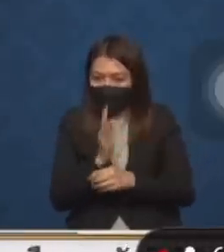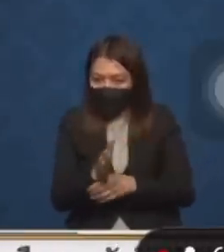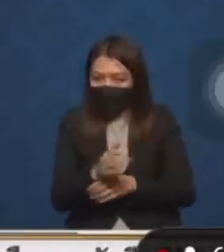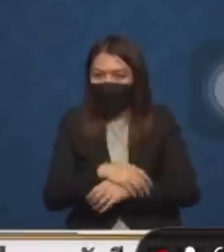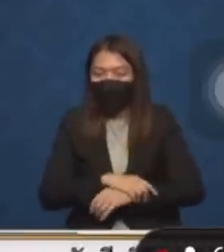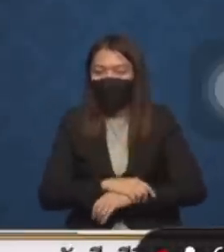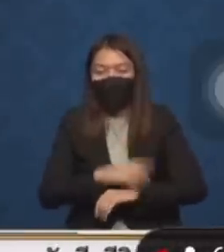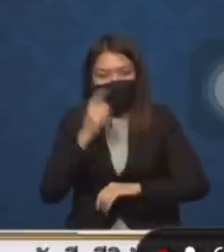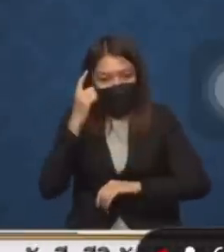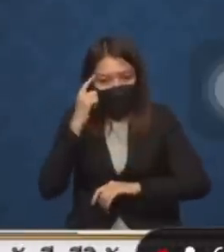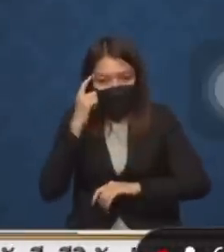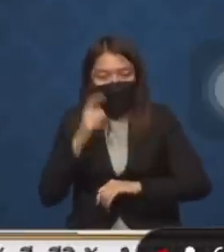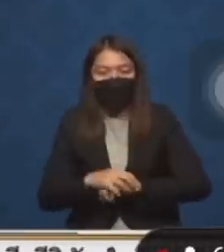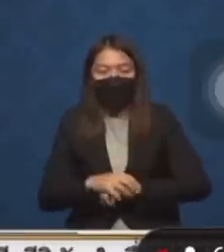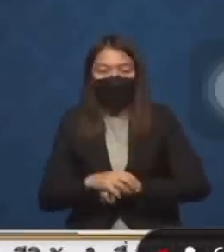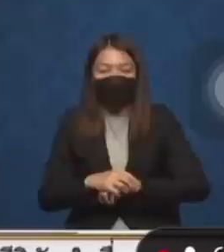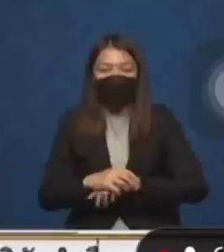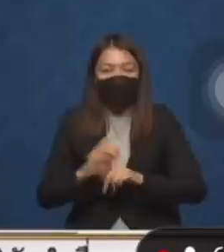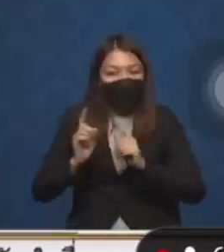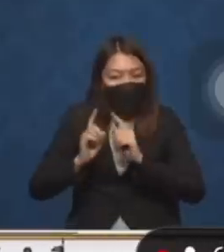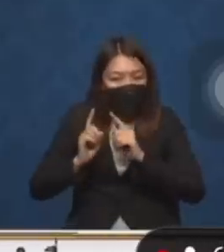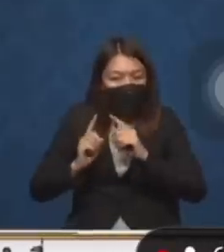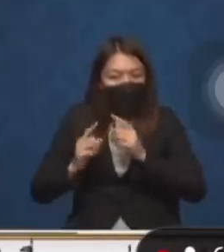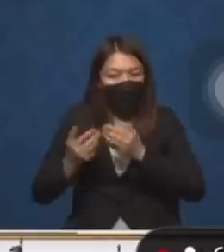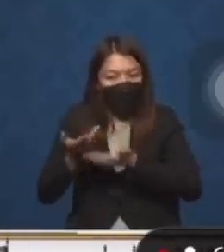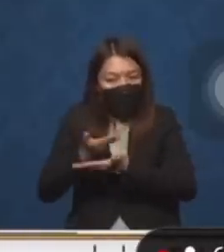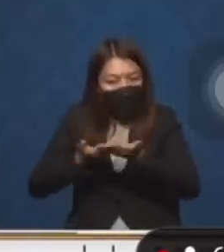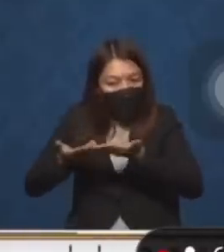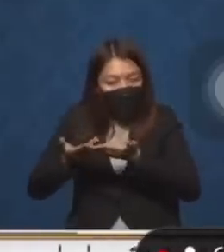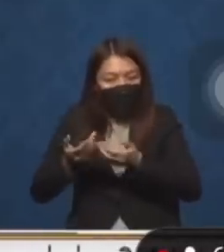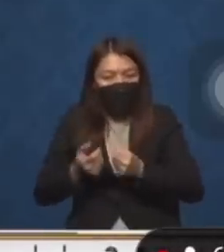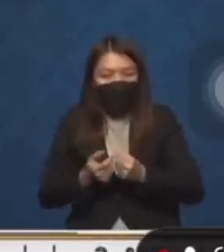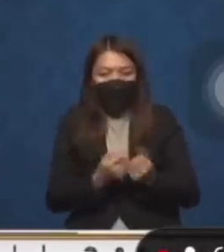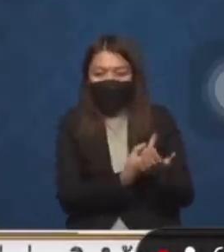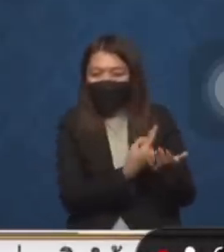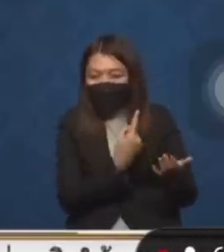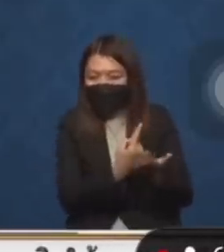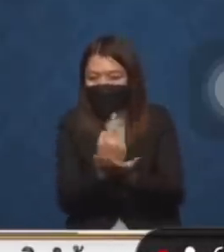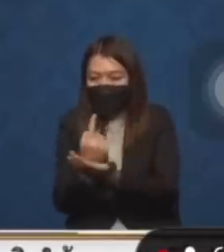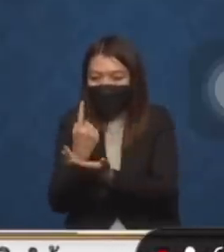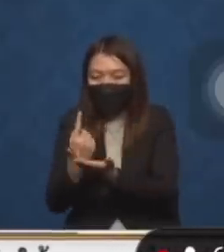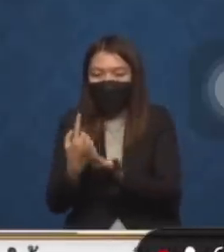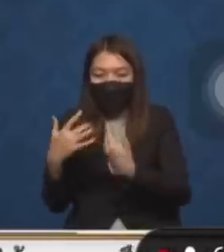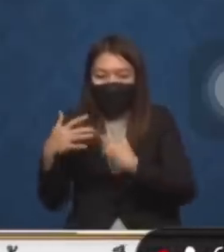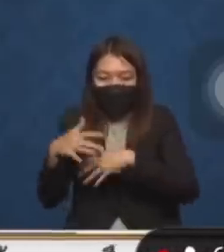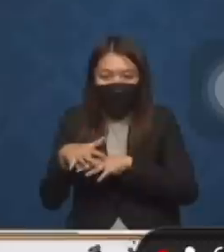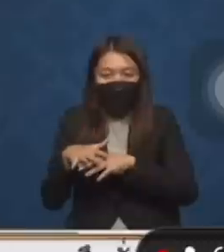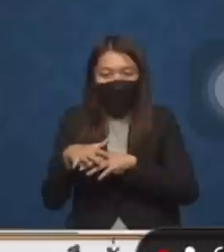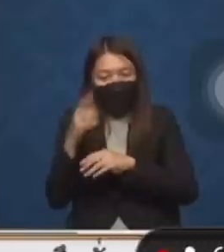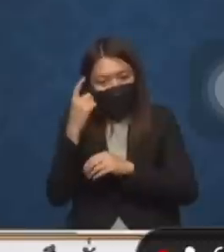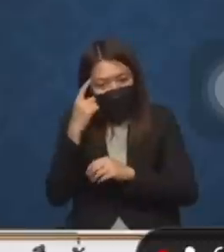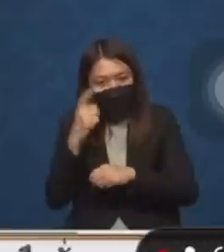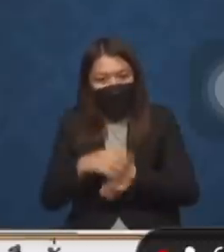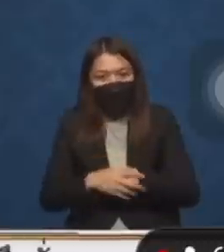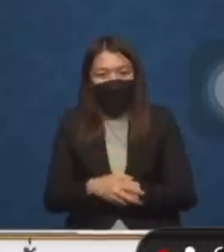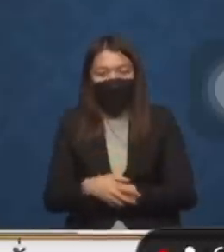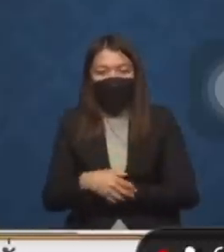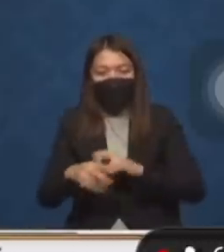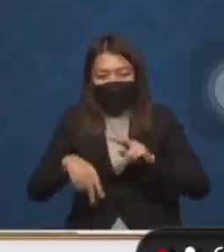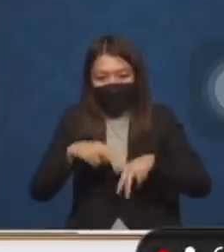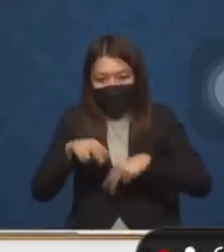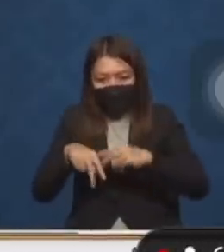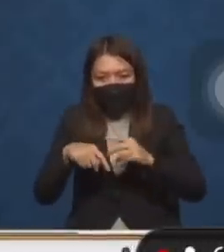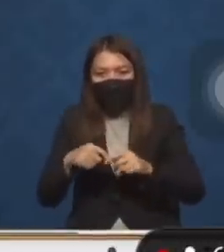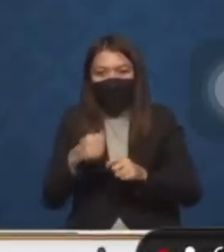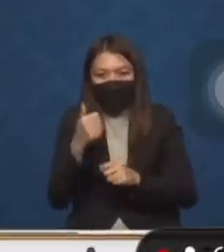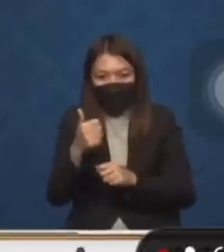การคบคิดผ่านการถกเทียงผ่านตัวแทนที่มความหกลายผ่านกมสวร่วมและสามารถตรจสอบถงด